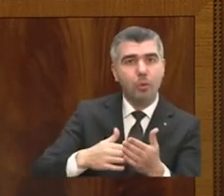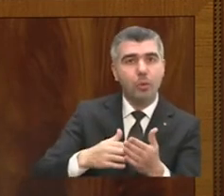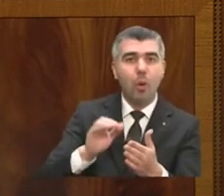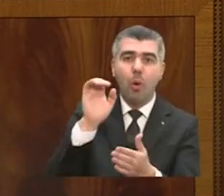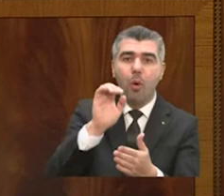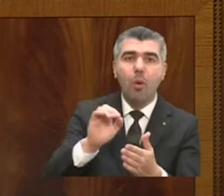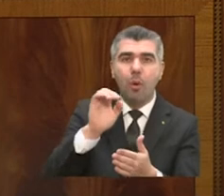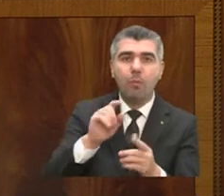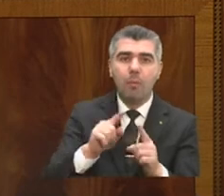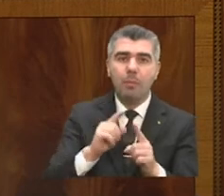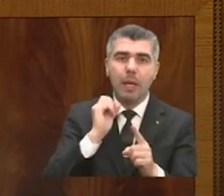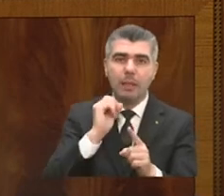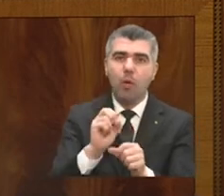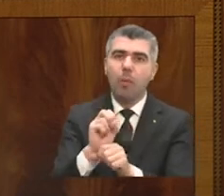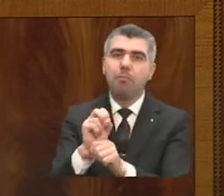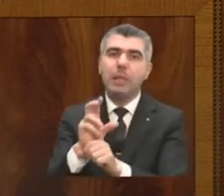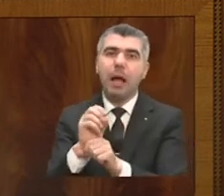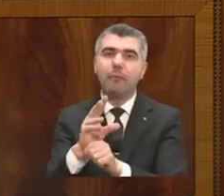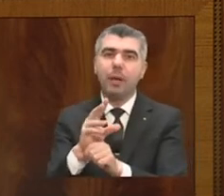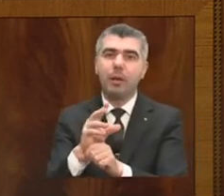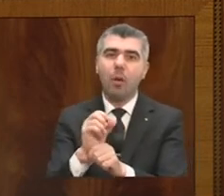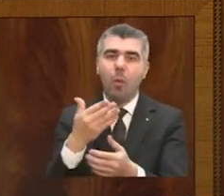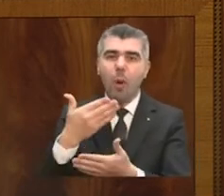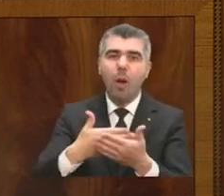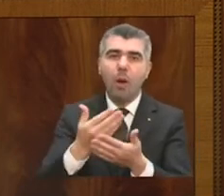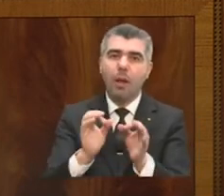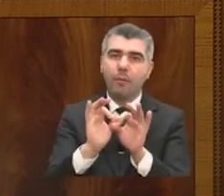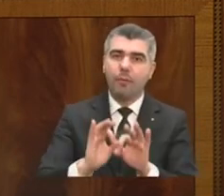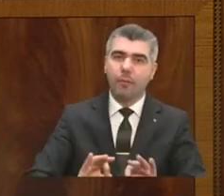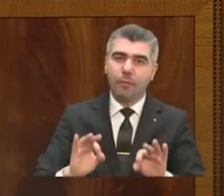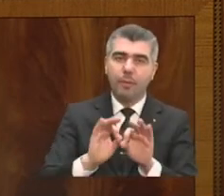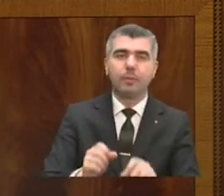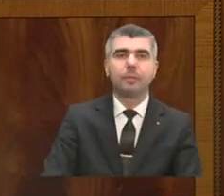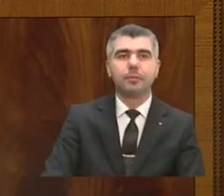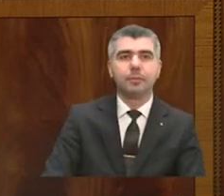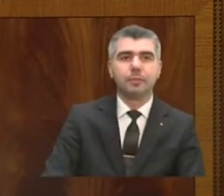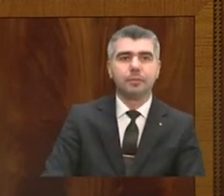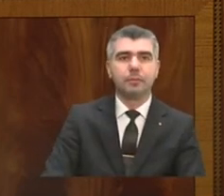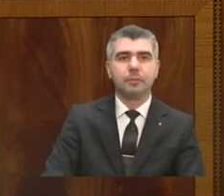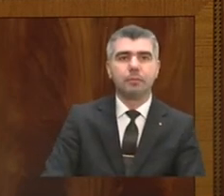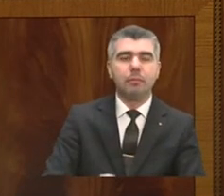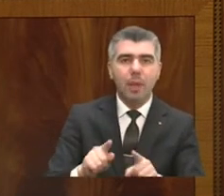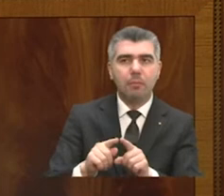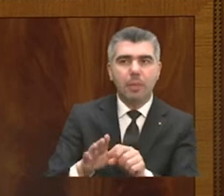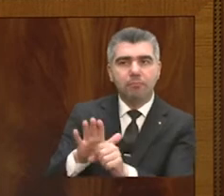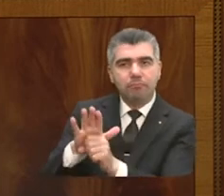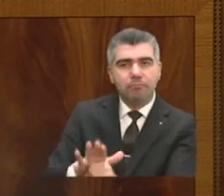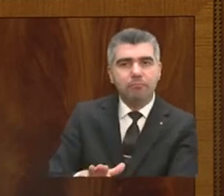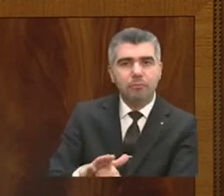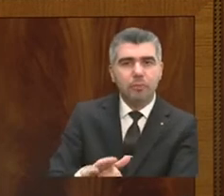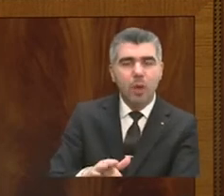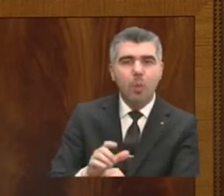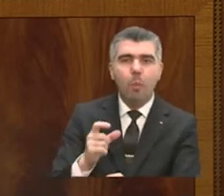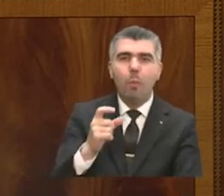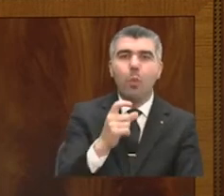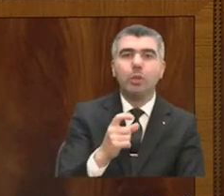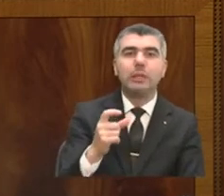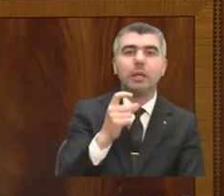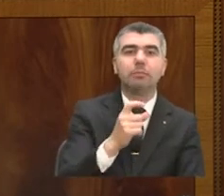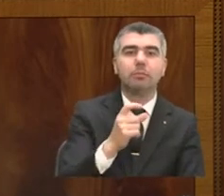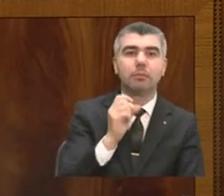dans plusieurs pays, y compris dans certains pays européens, contre les immigrés, ces pays